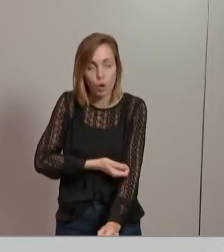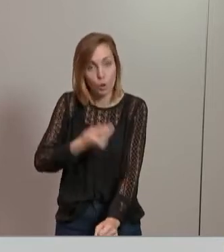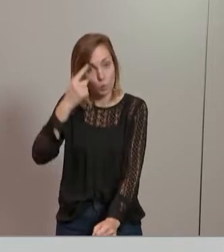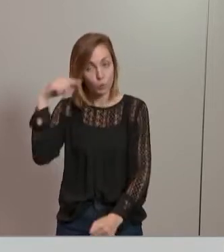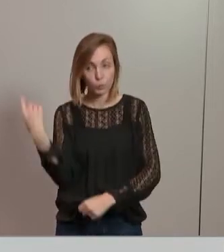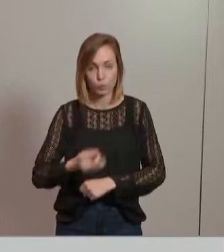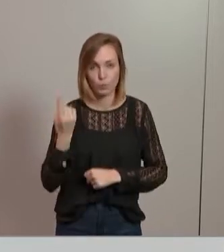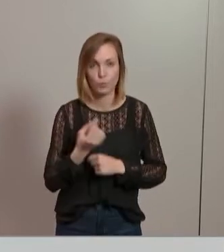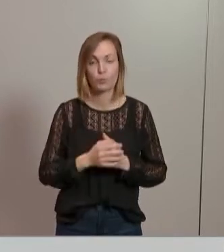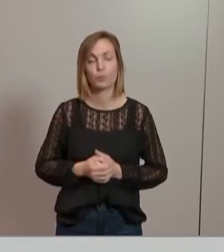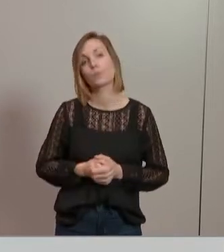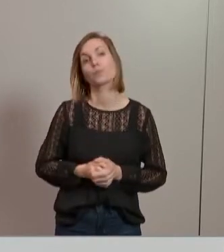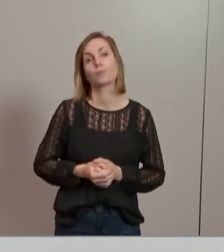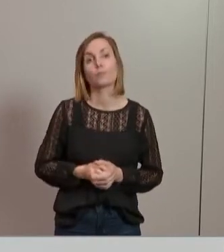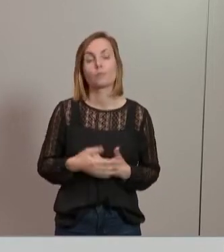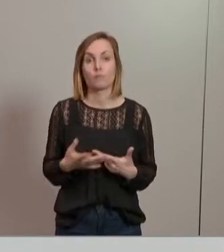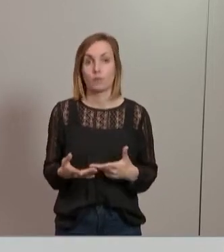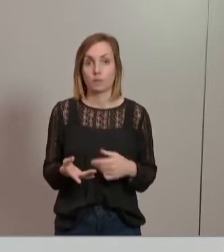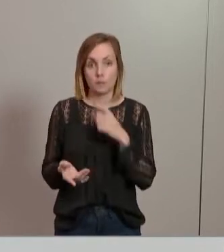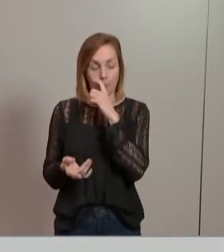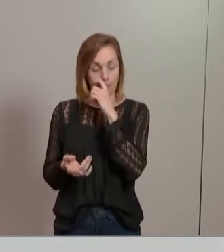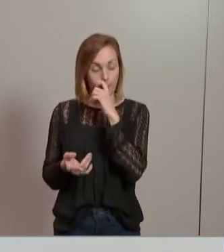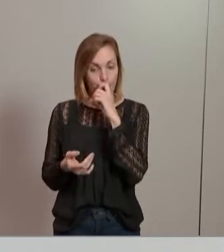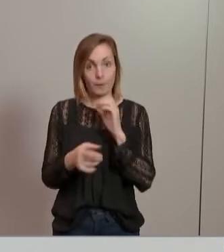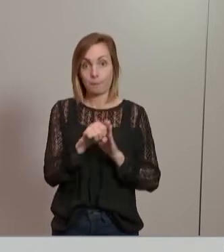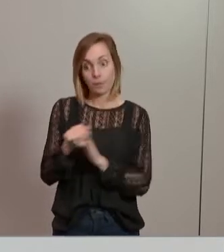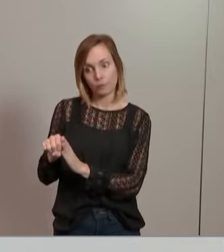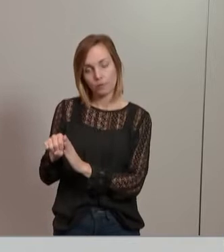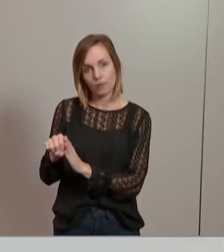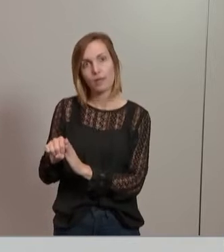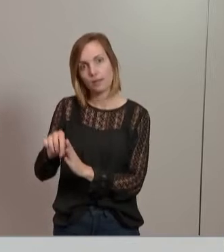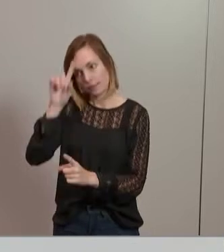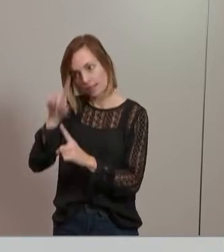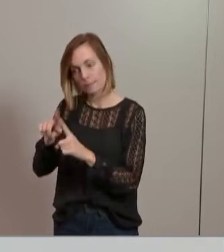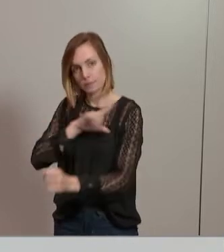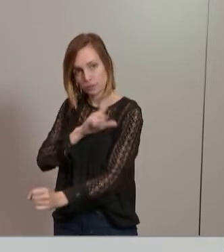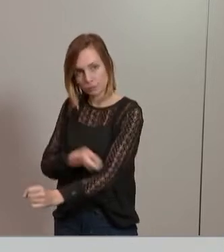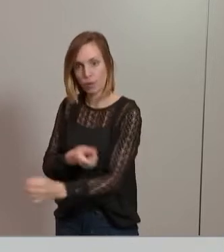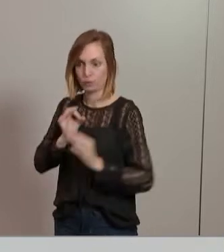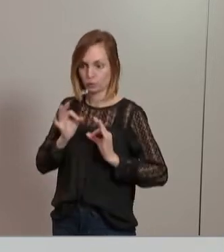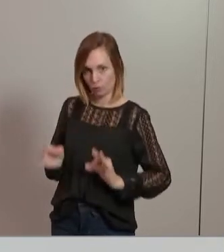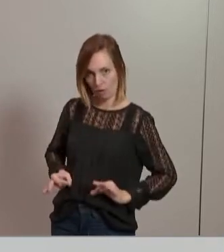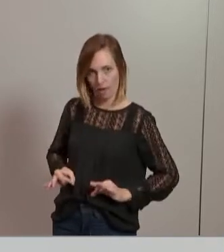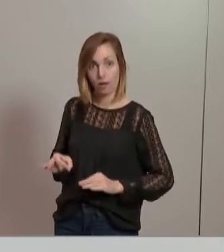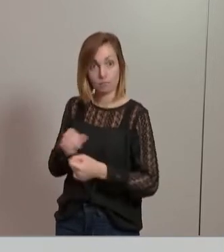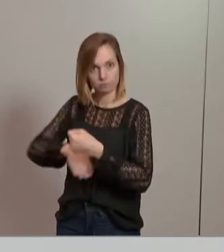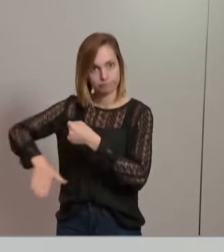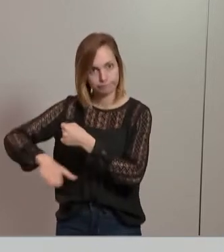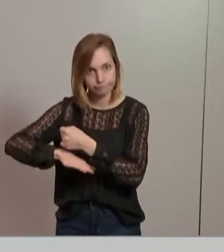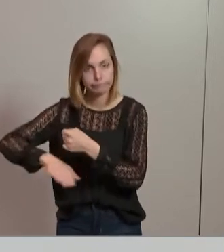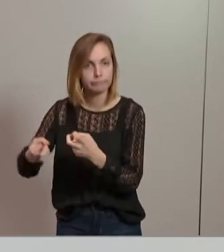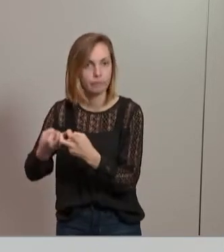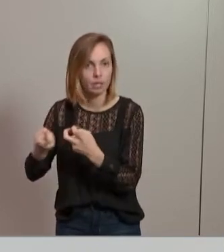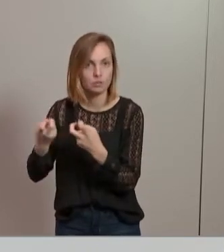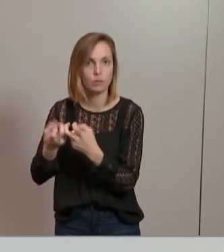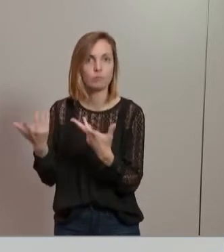toutes et tous. Nous portons une attention prioritaire à la question du sport scolaire et de ses fondamentaux, en particulier pour les